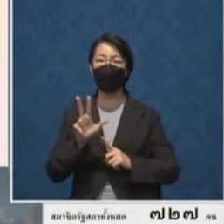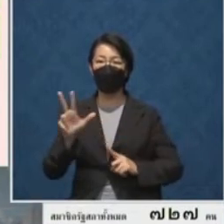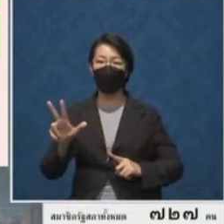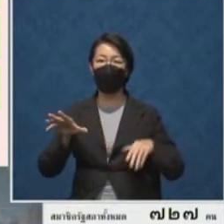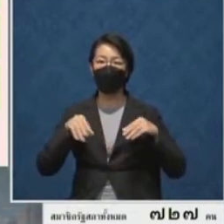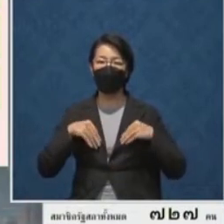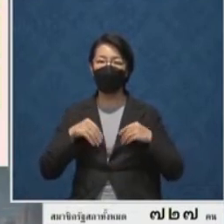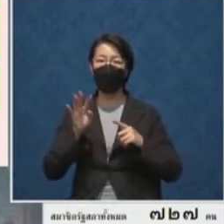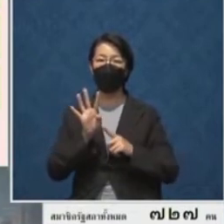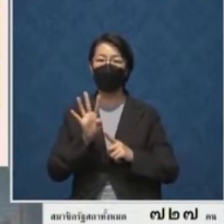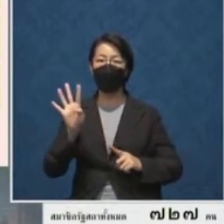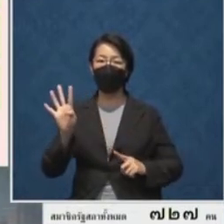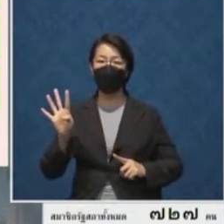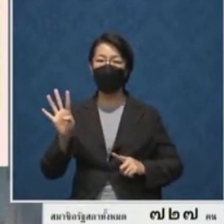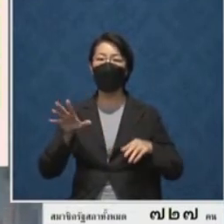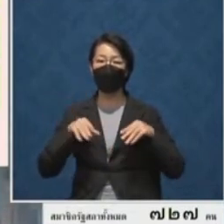รับหลักการครับ